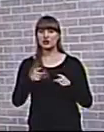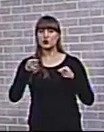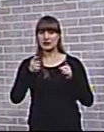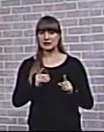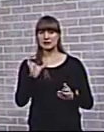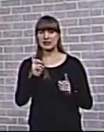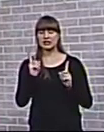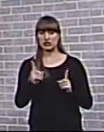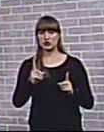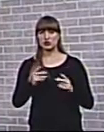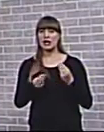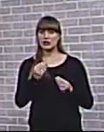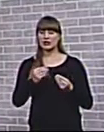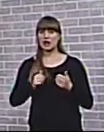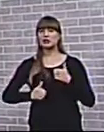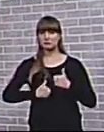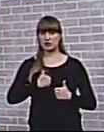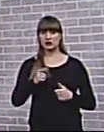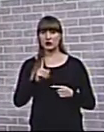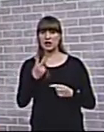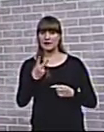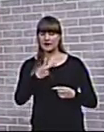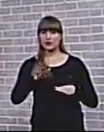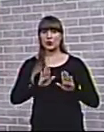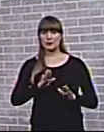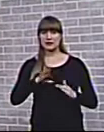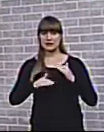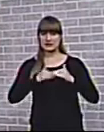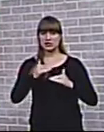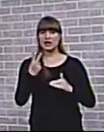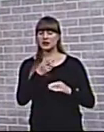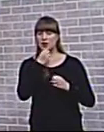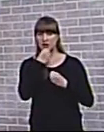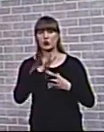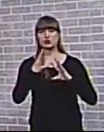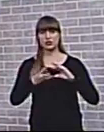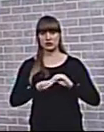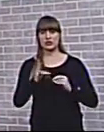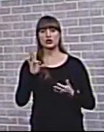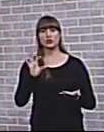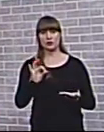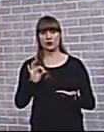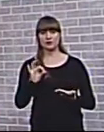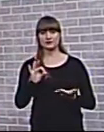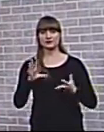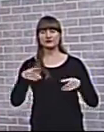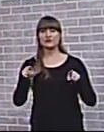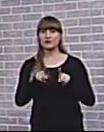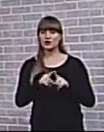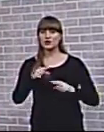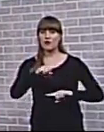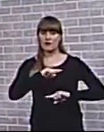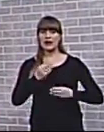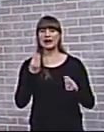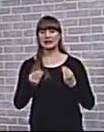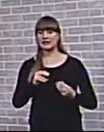сезон мы провели очень достойно. Мы весь сезон шли на втором месте, и это очень хороший результат. Но все равно финальные вот